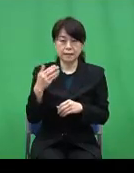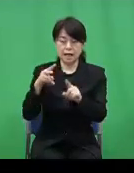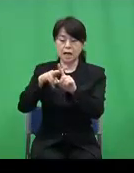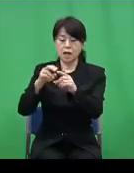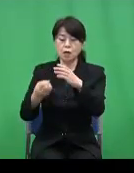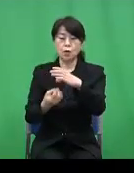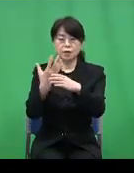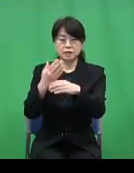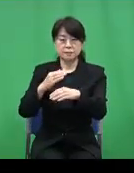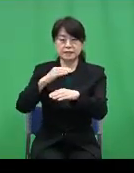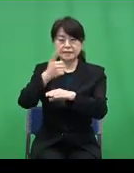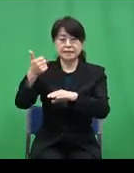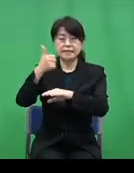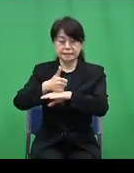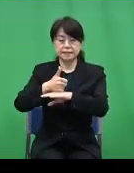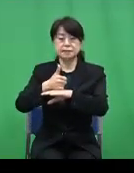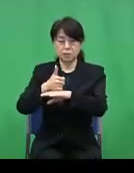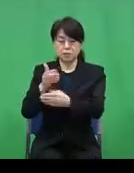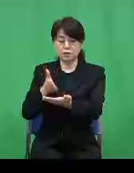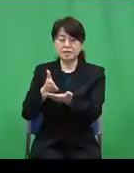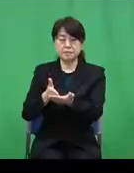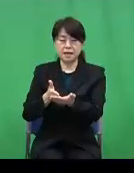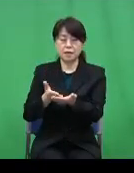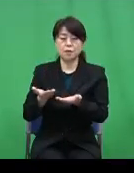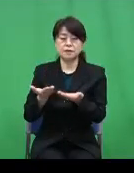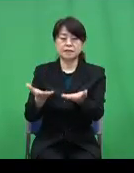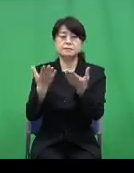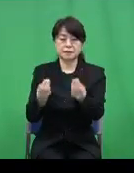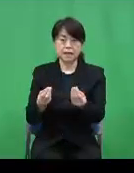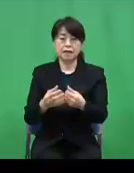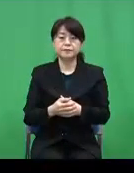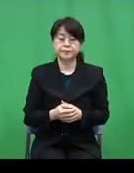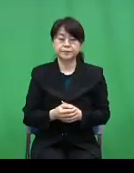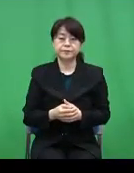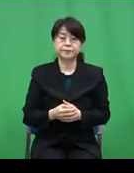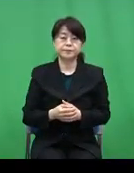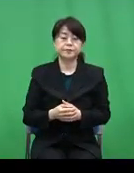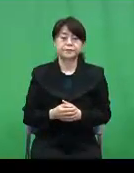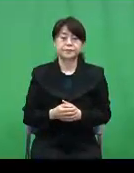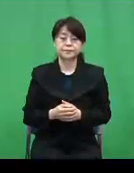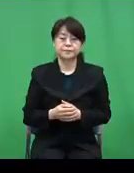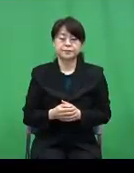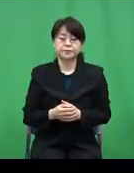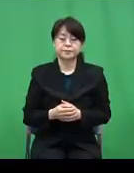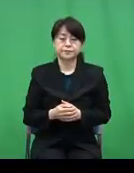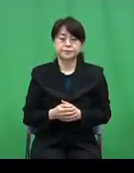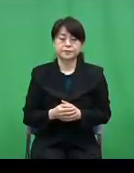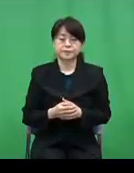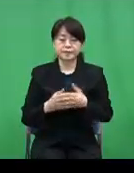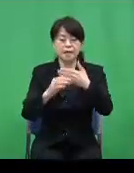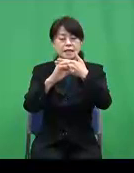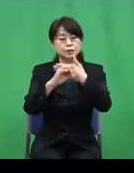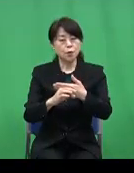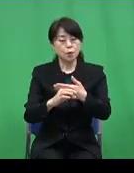まあ、テーマ局としてはそういうふうに考えているという話をさせていただきました。まあ、なお、合わせてそれを条例にするか